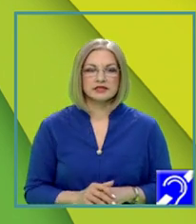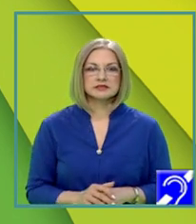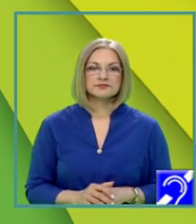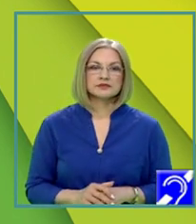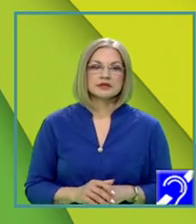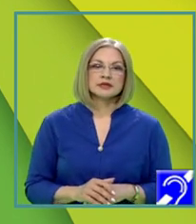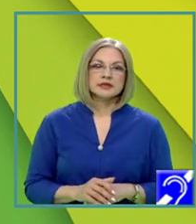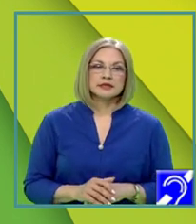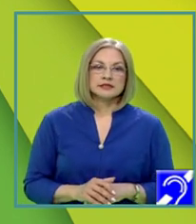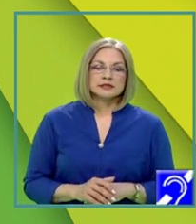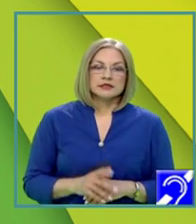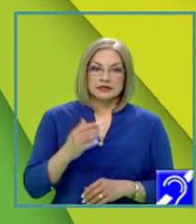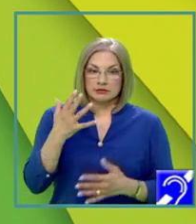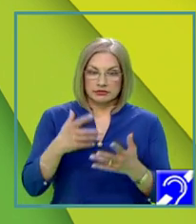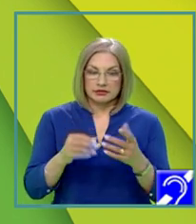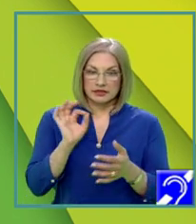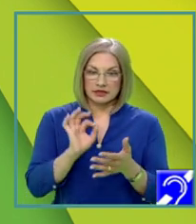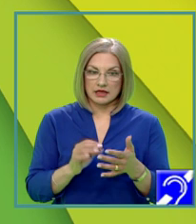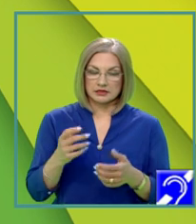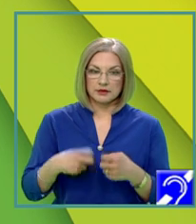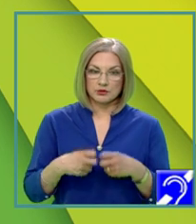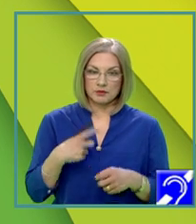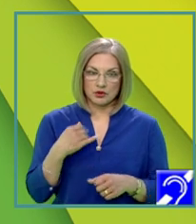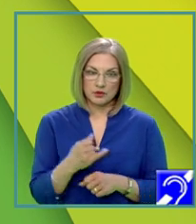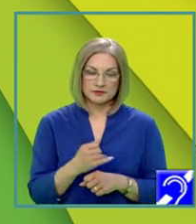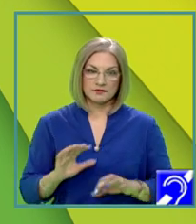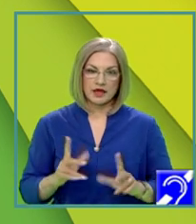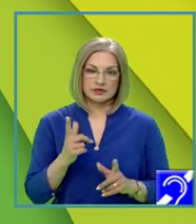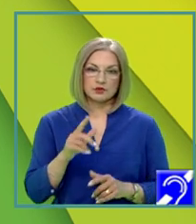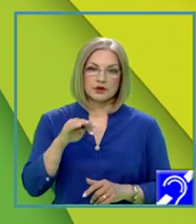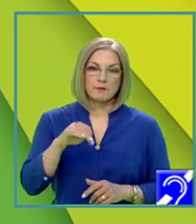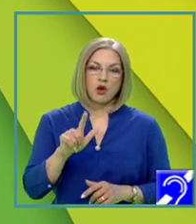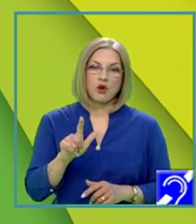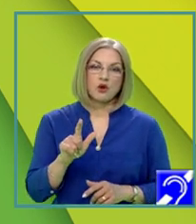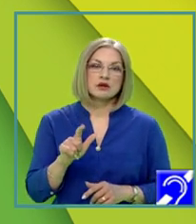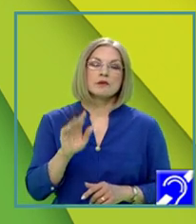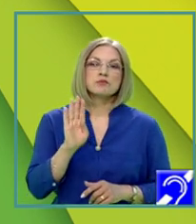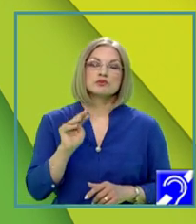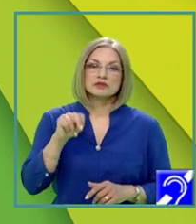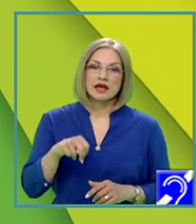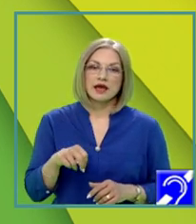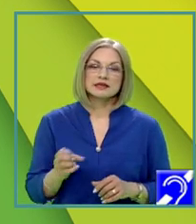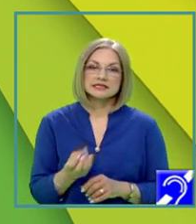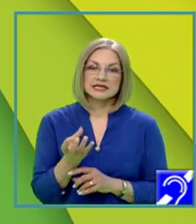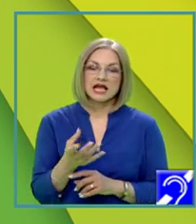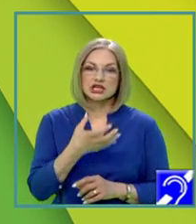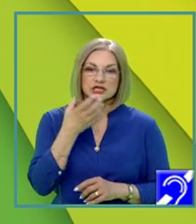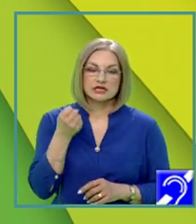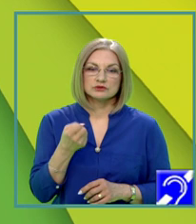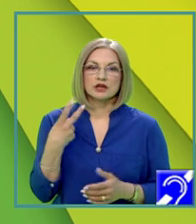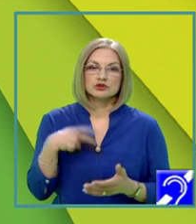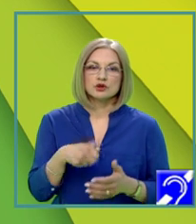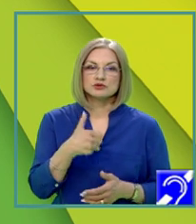chiloți îl din datele problemei observăm că la arderea unui Mol de normal buton se degajă o cantitate de căldură de